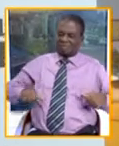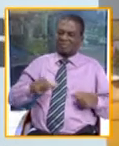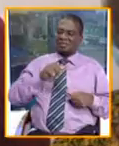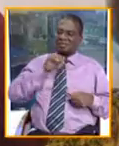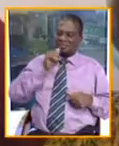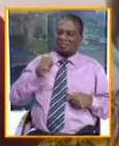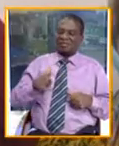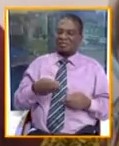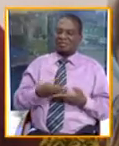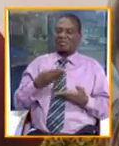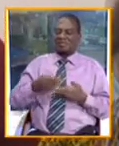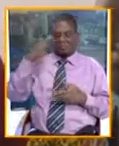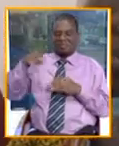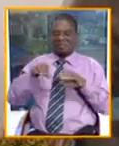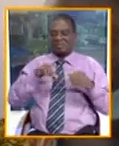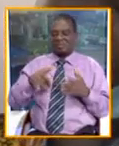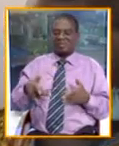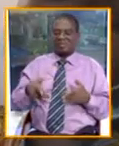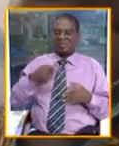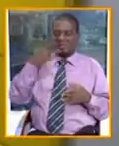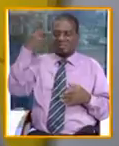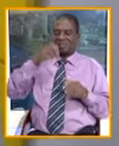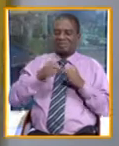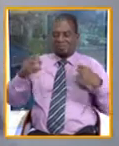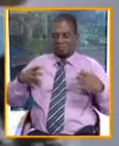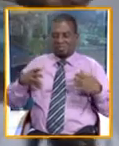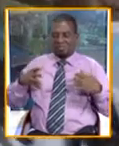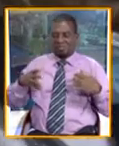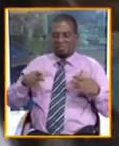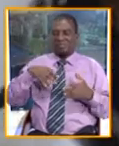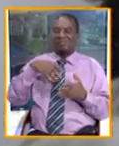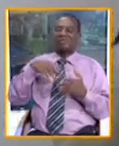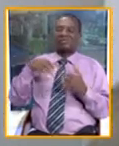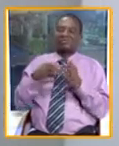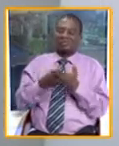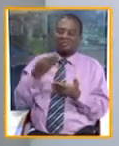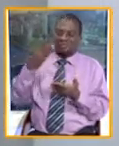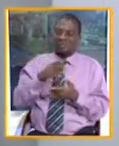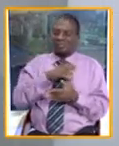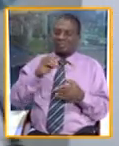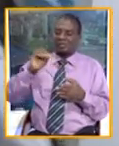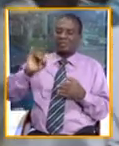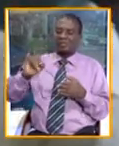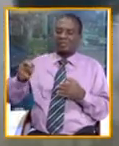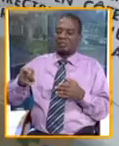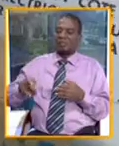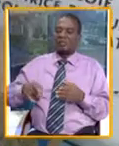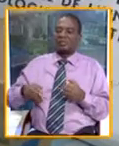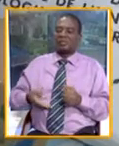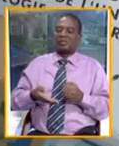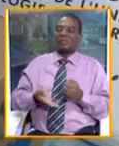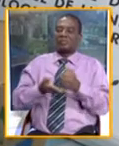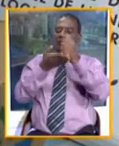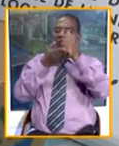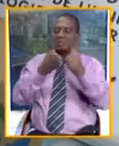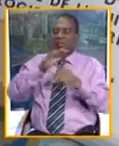faire ça. Des parents sans ressources. L'ONG Les Zinzins du Bonheur joue sa partition, et cela à travers un don de matériel